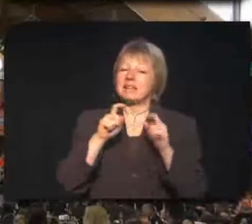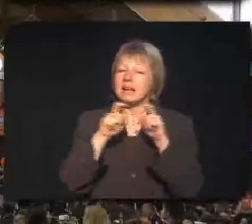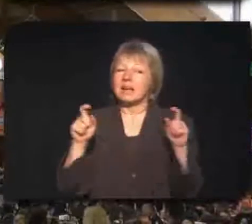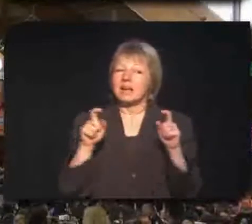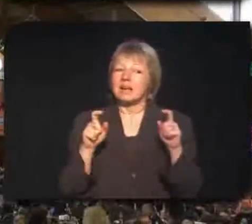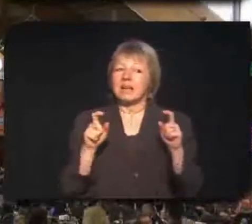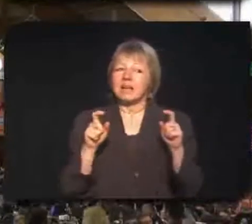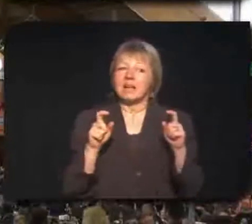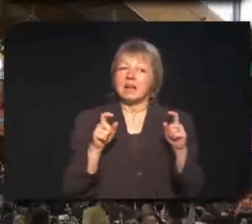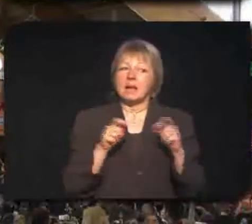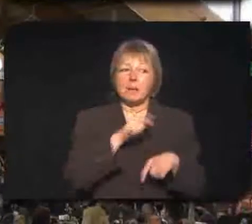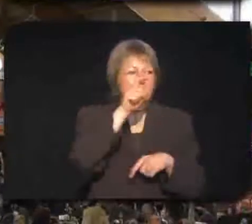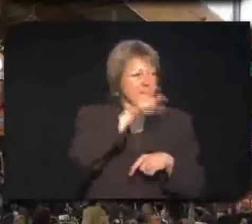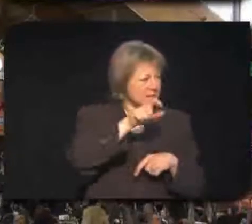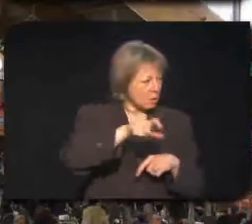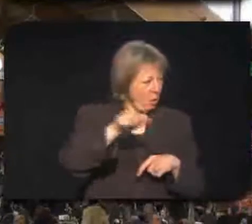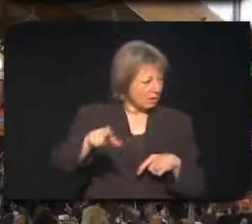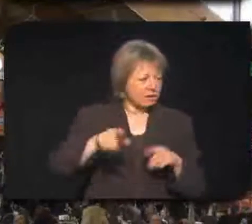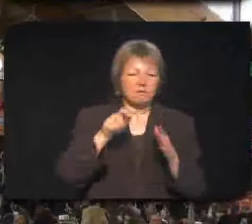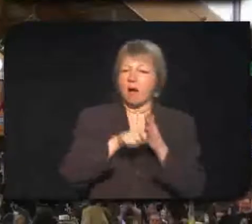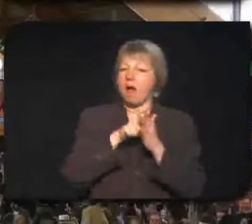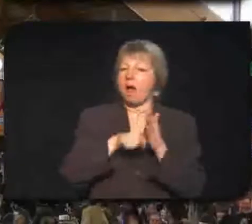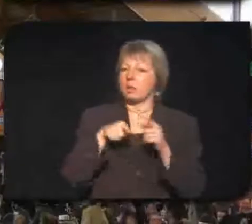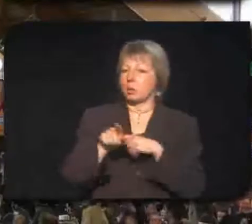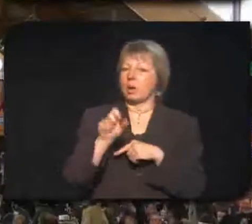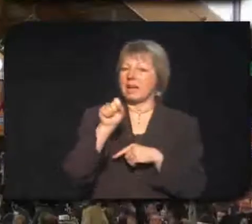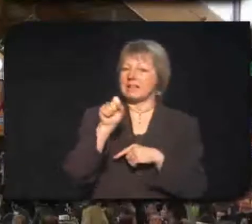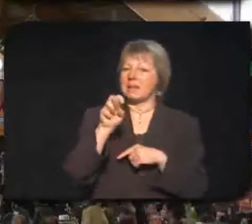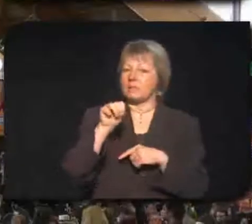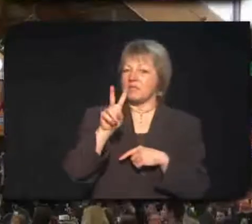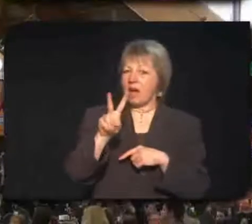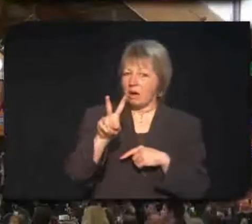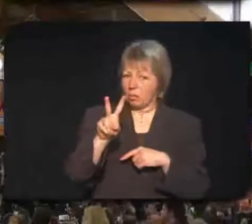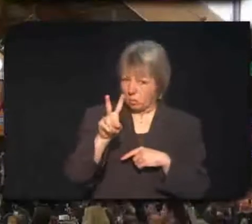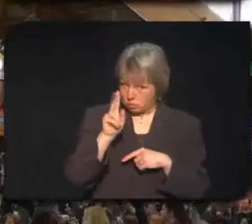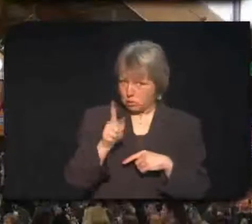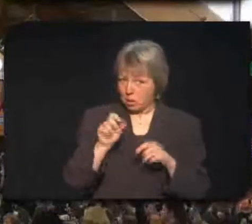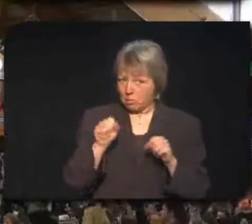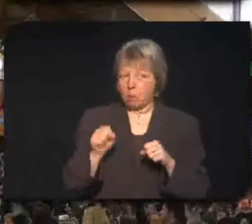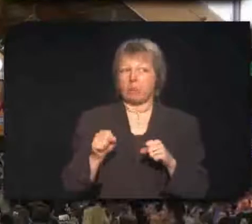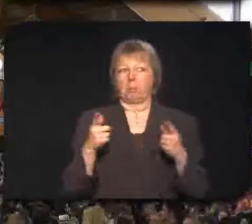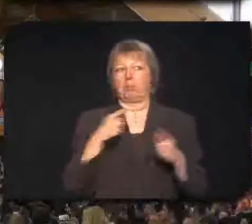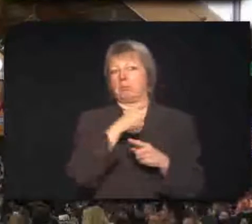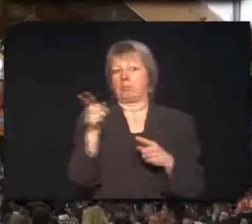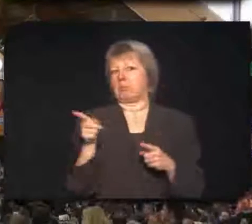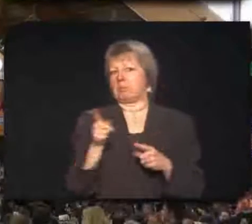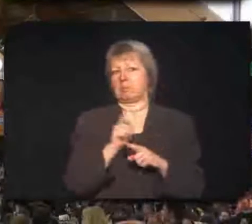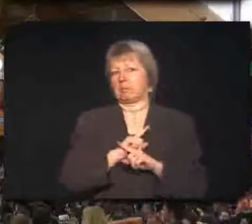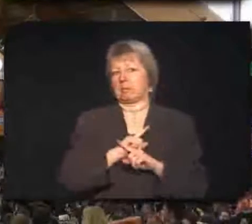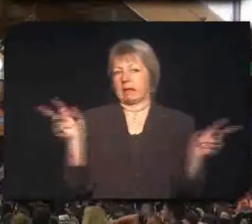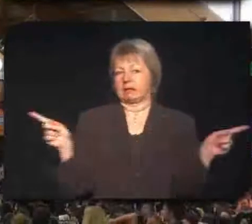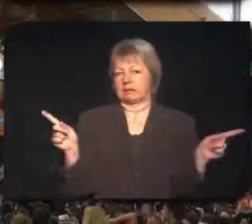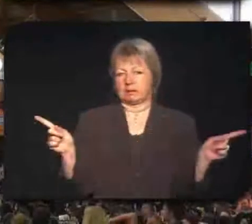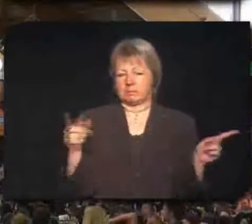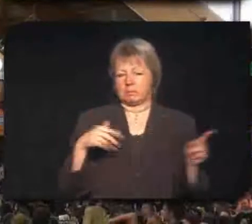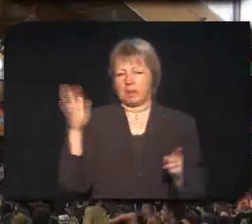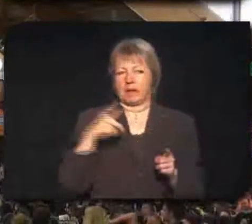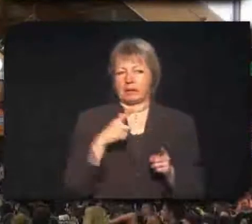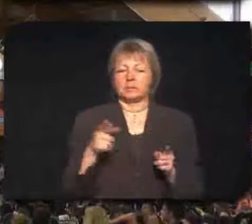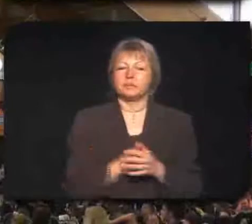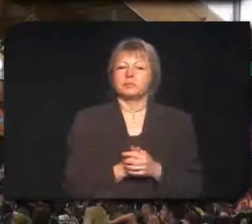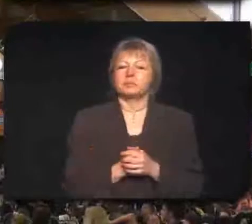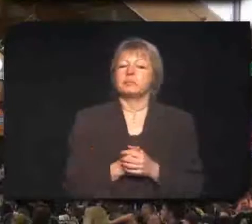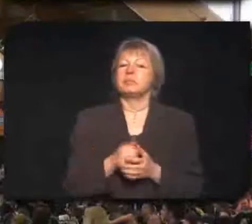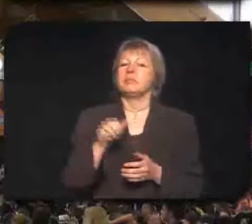SMV möglich sein sehr überwiegend nein sollen Abstimmungen